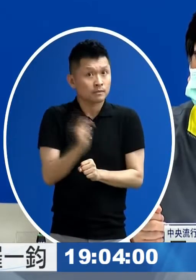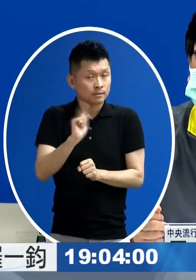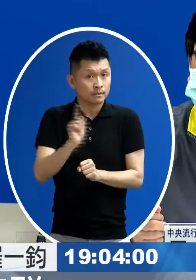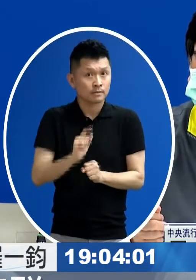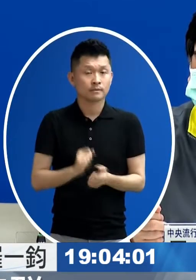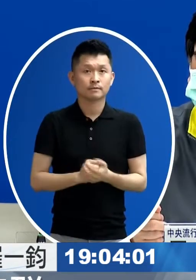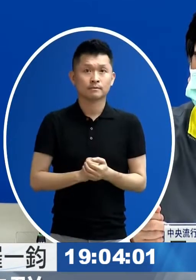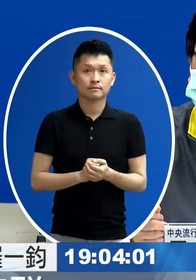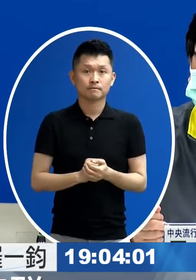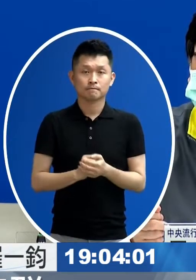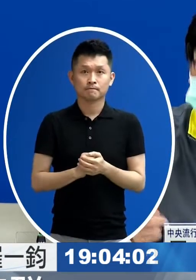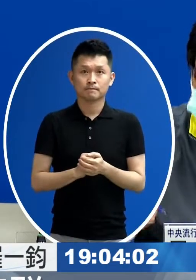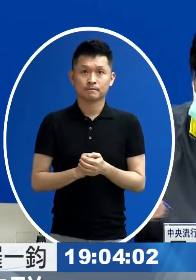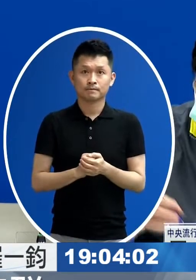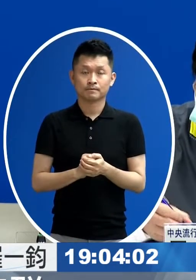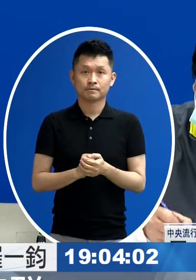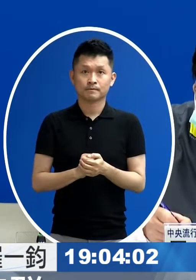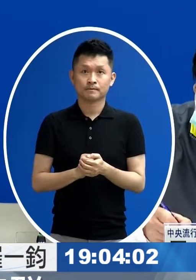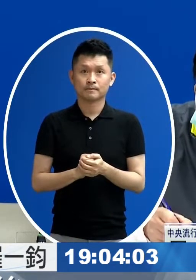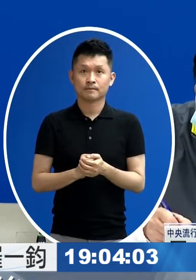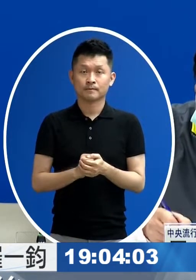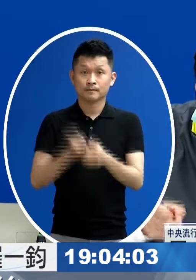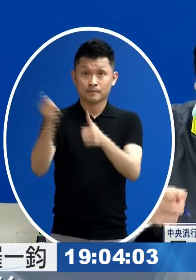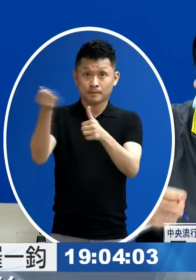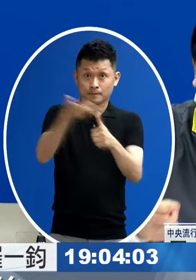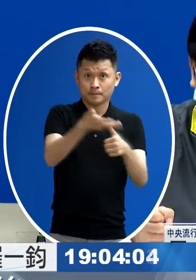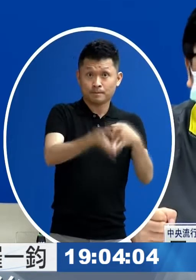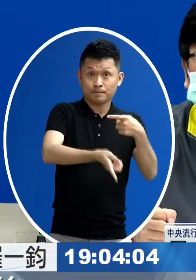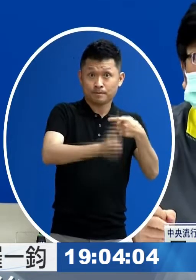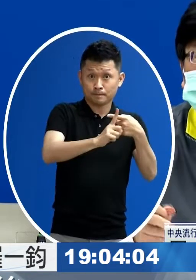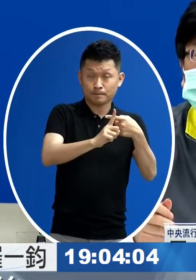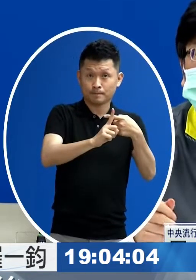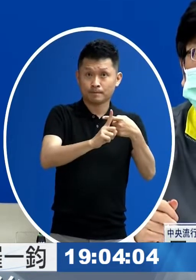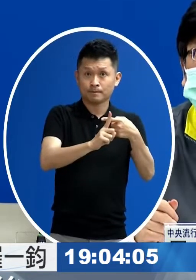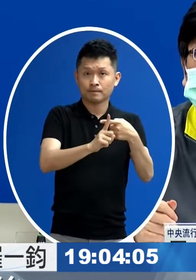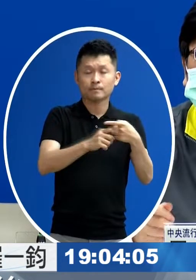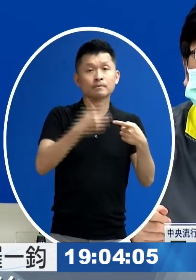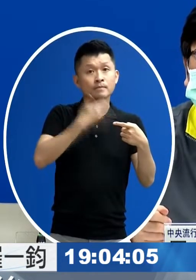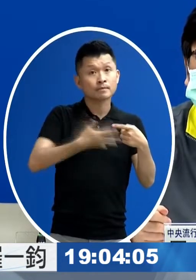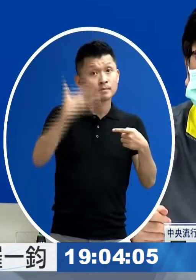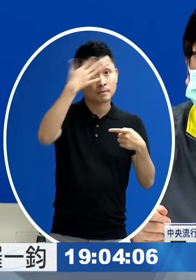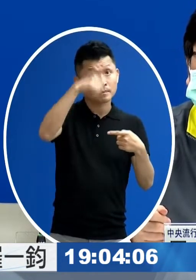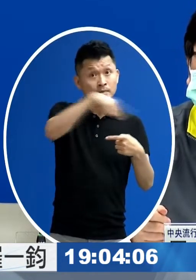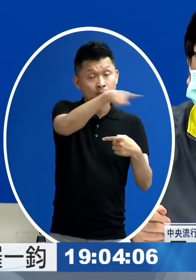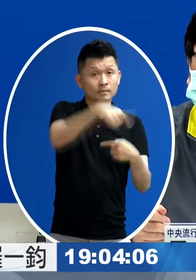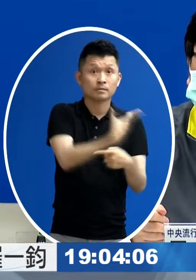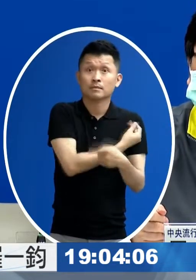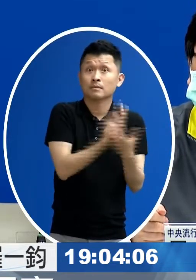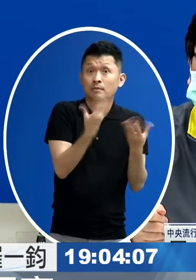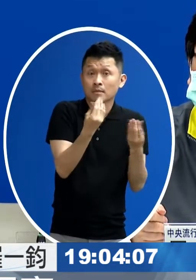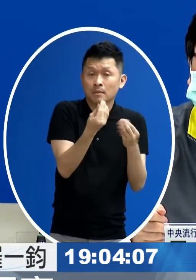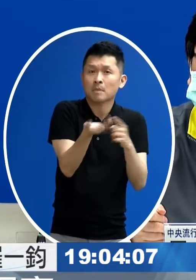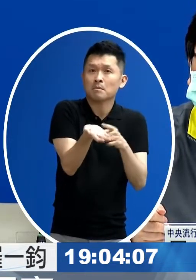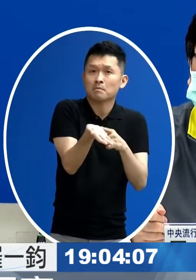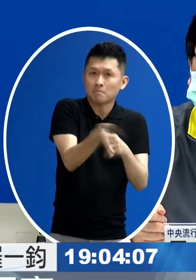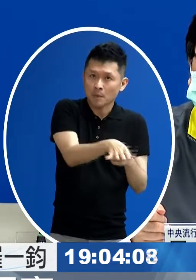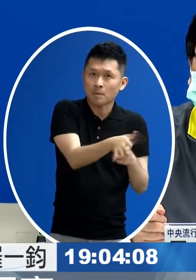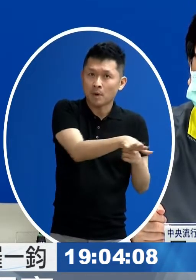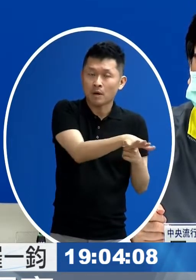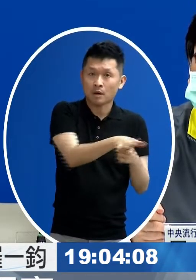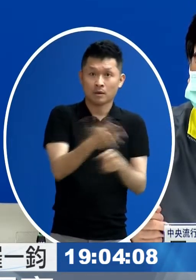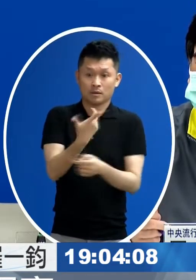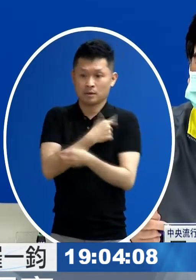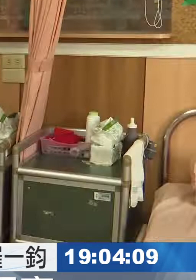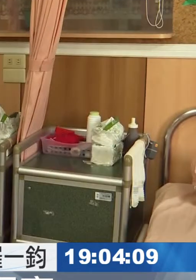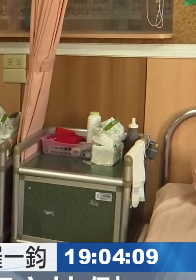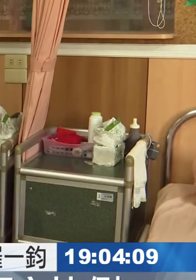讯，倾向去可能感染到这一群就是未打疫苗的长者之后引起死亡的机会，还是会比这个打3剂